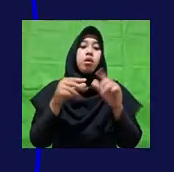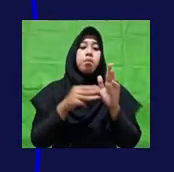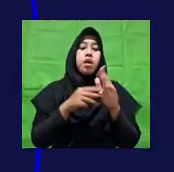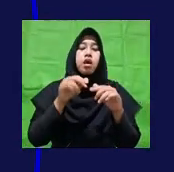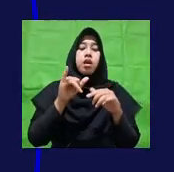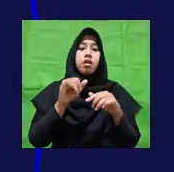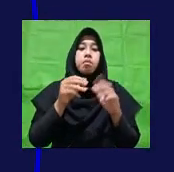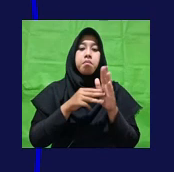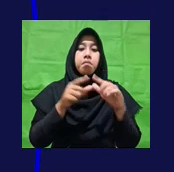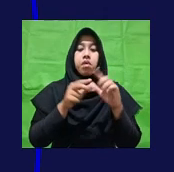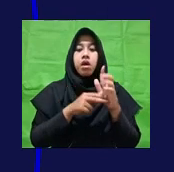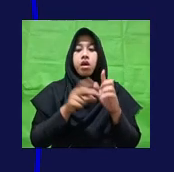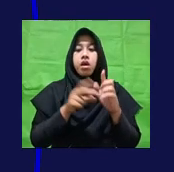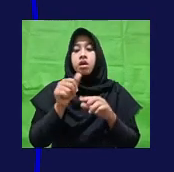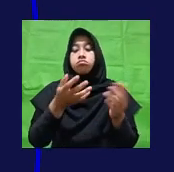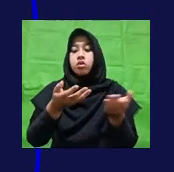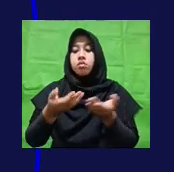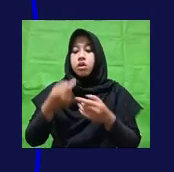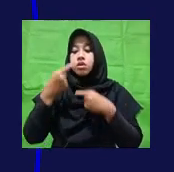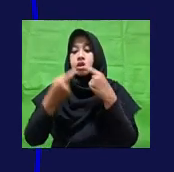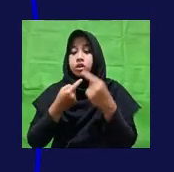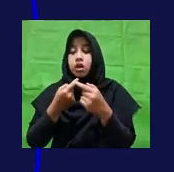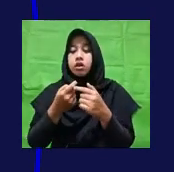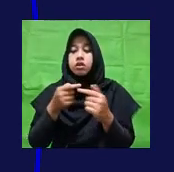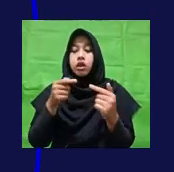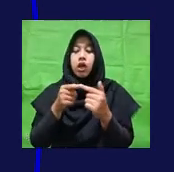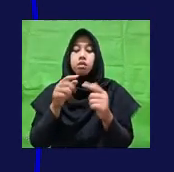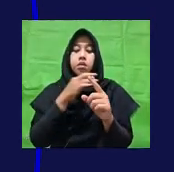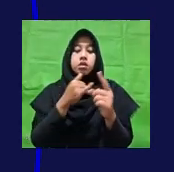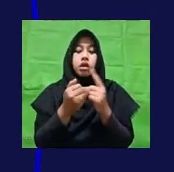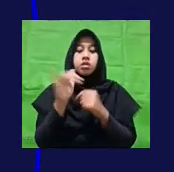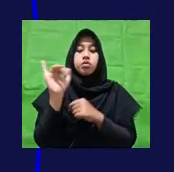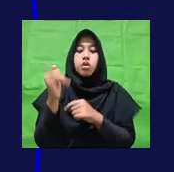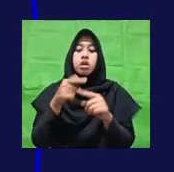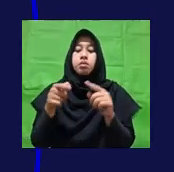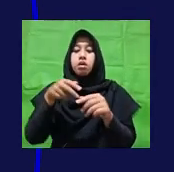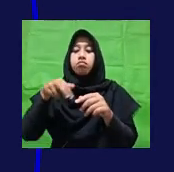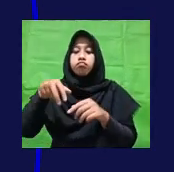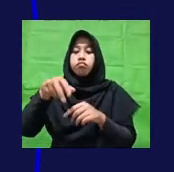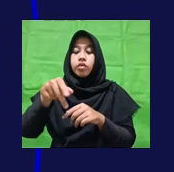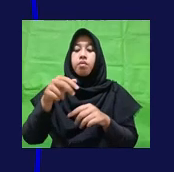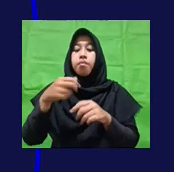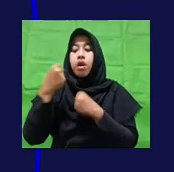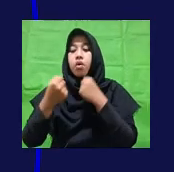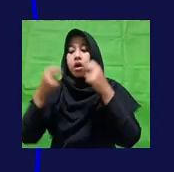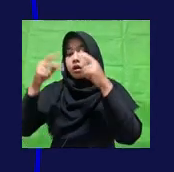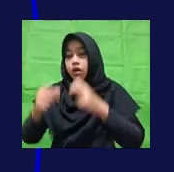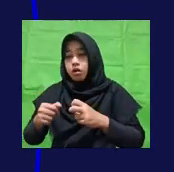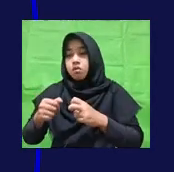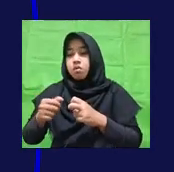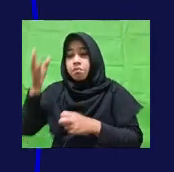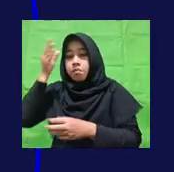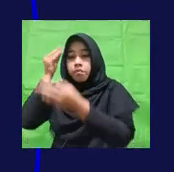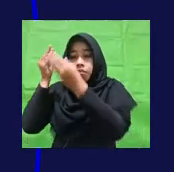dia sebagai masyarakat Jogja, tapi dia berjalan ke lokasi itu, melakukan riset di sana, membaca konteksnya, kemudian mempresentasikan apa